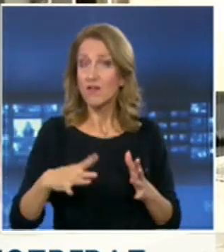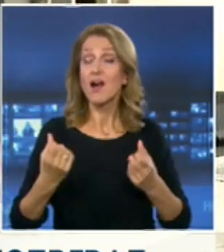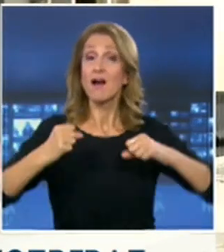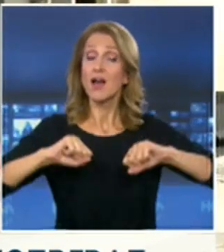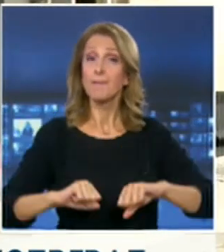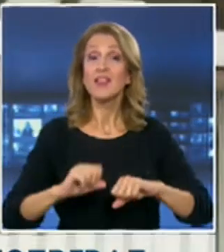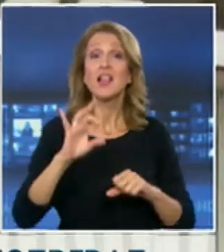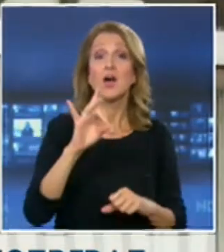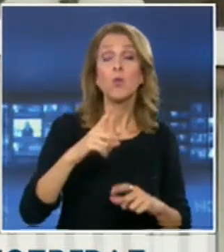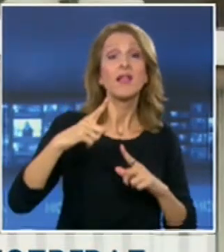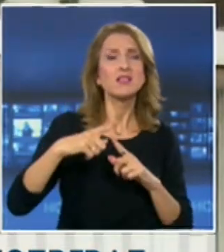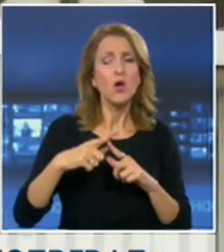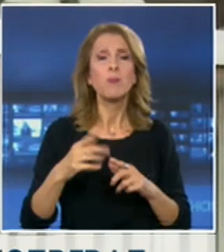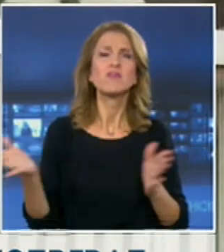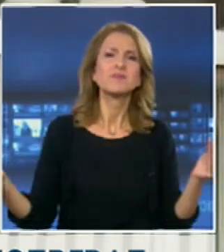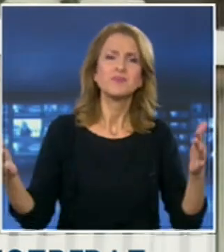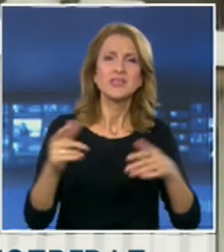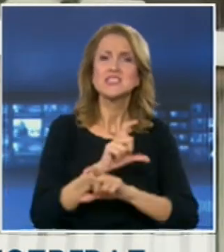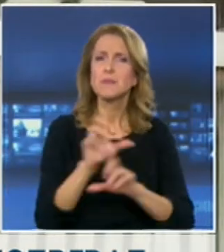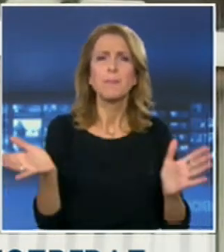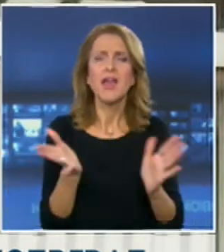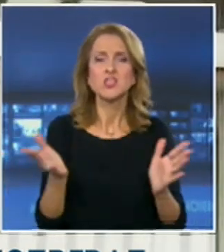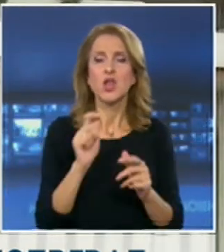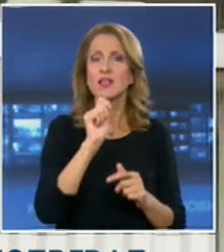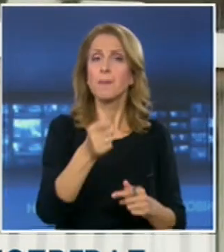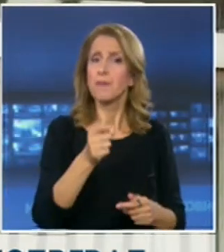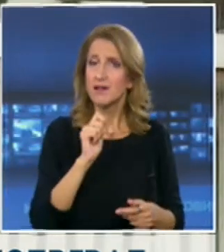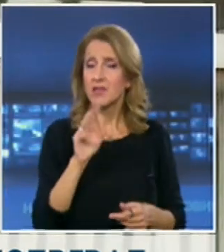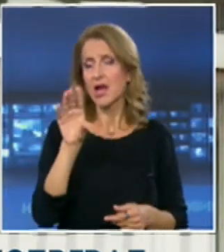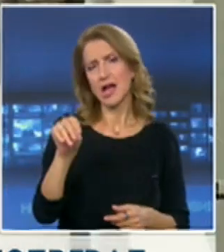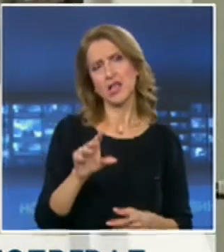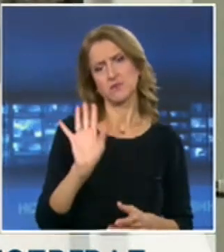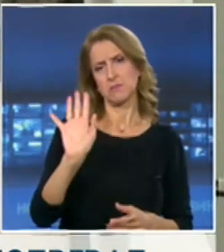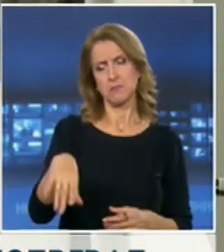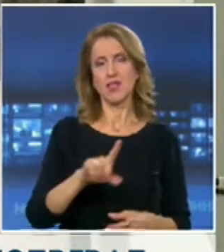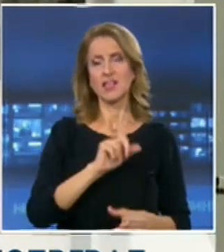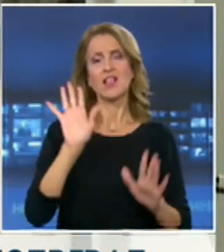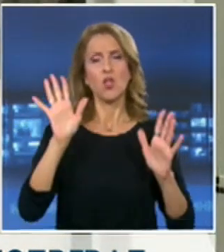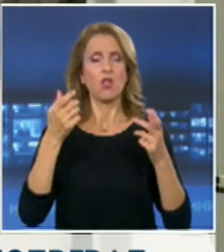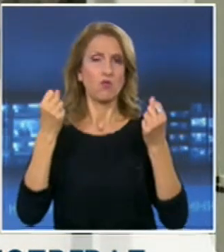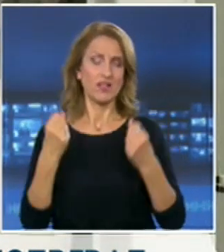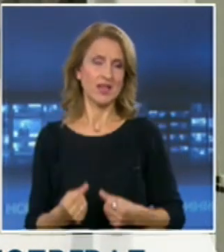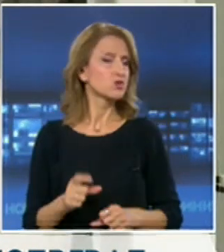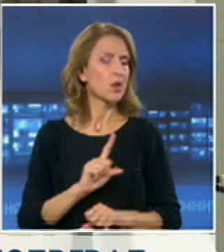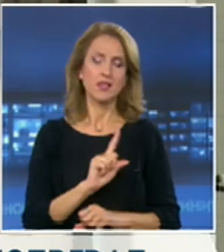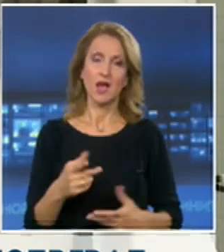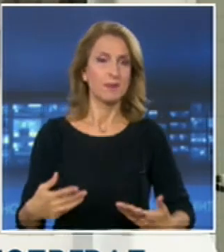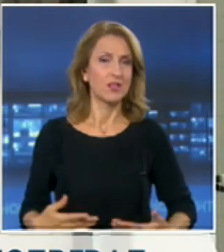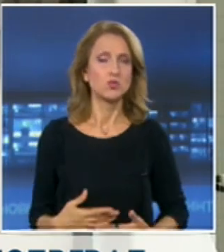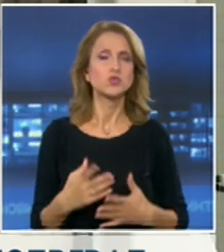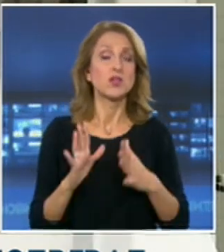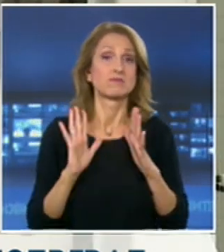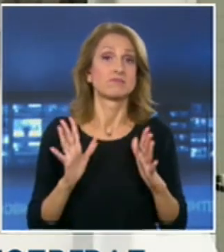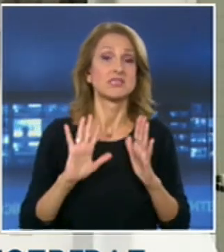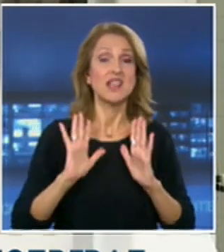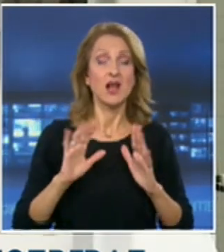Румен Томов свика спешен брифинг и заяви, че ситуацията не е толкова тежка. Затова според него драстични мерки не са необходими.